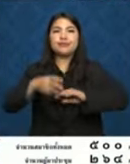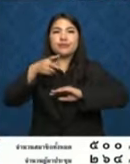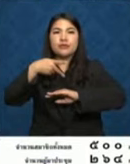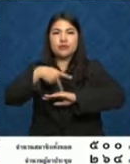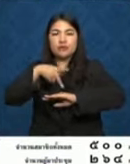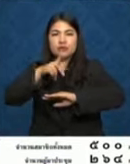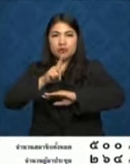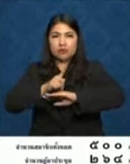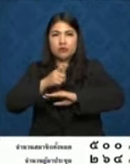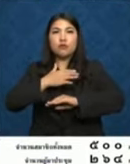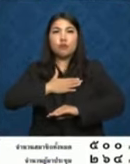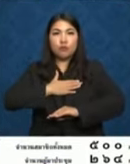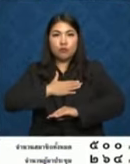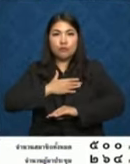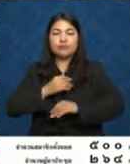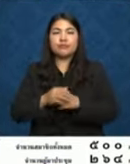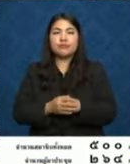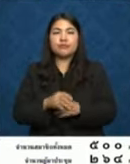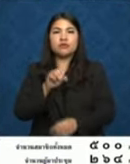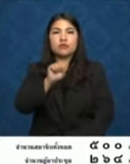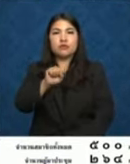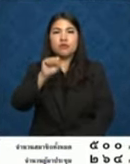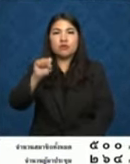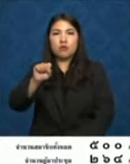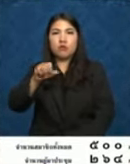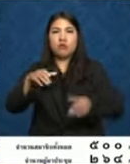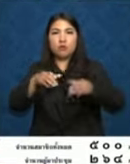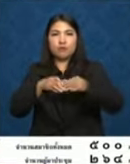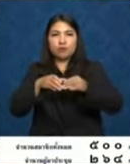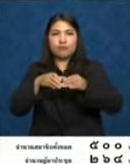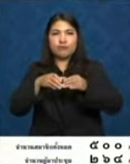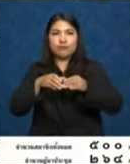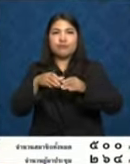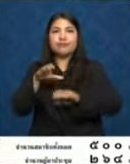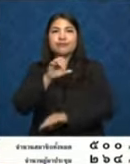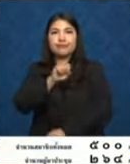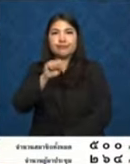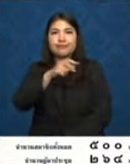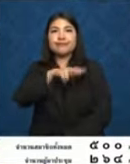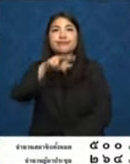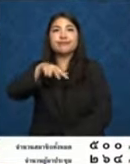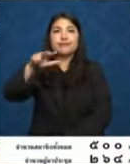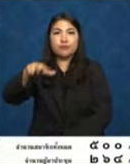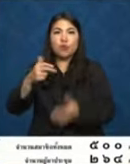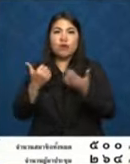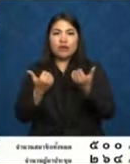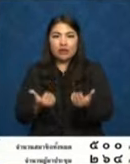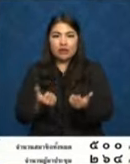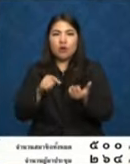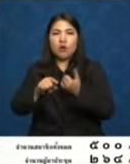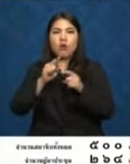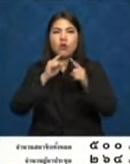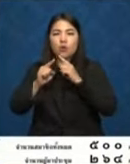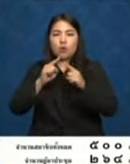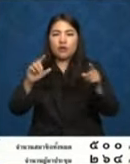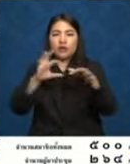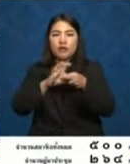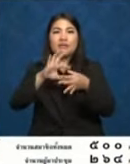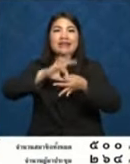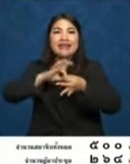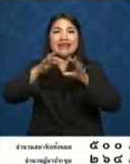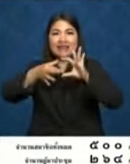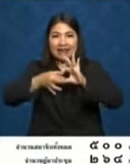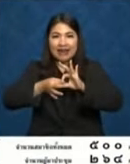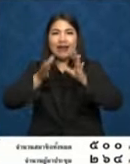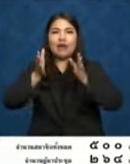มณัฐหงชูเวศส.ส.บัญชีรายชื่อพรรคเพื่อไทยครับวันนี้ขอหารือเกี่ยวกับกีฬาคนพิการครับท่านประธานโด